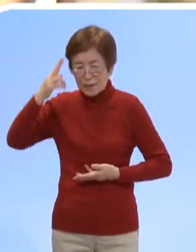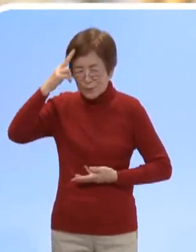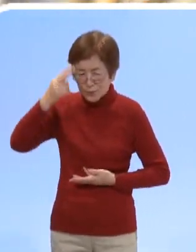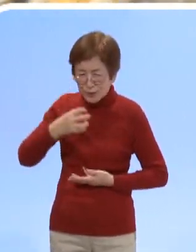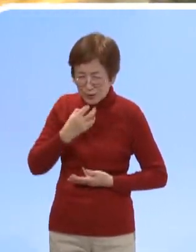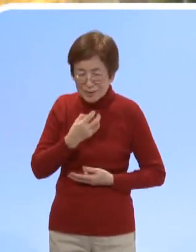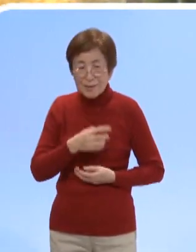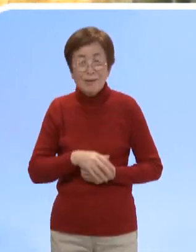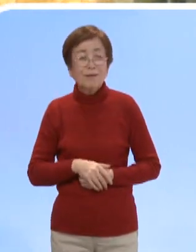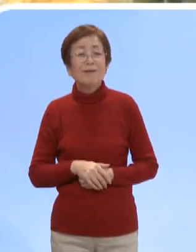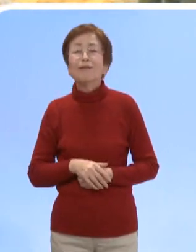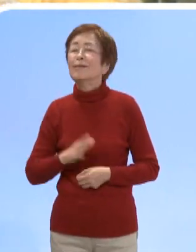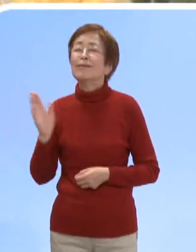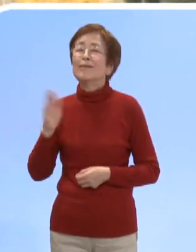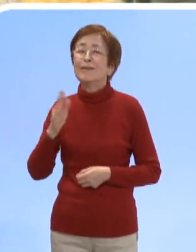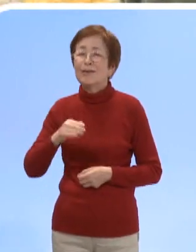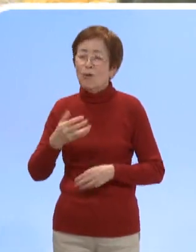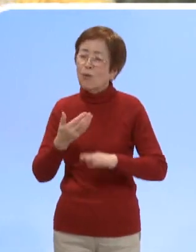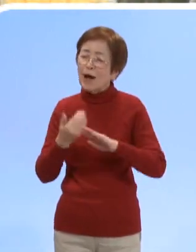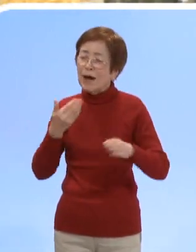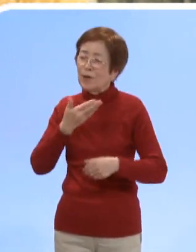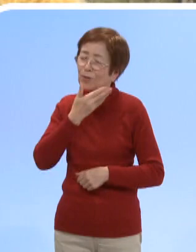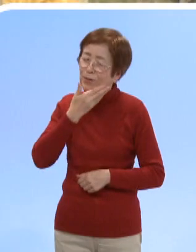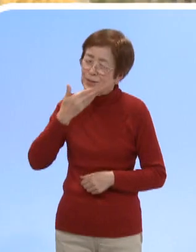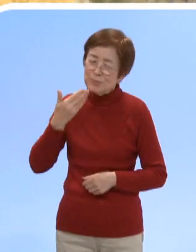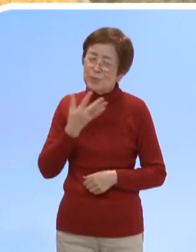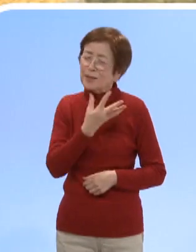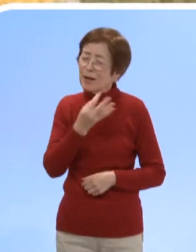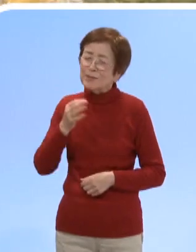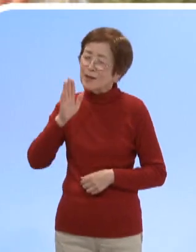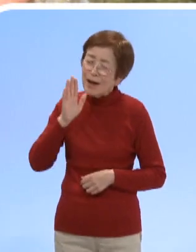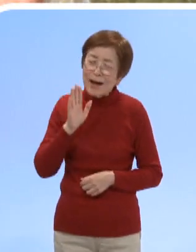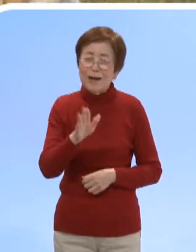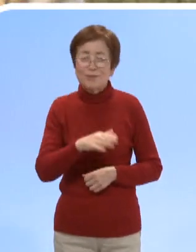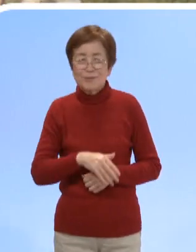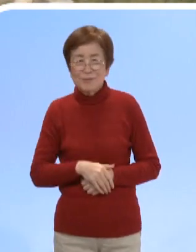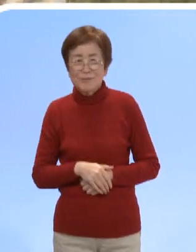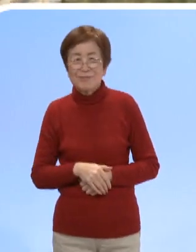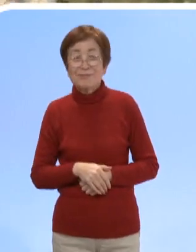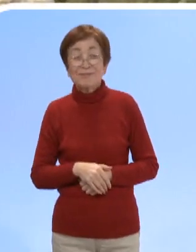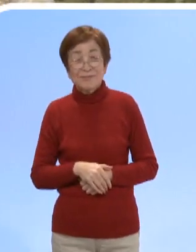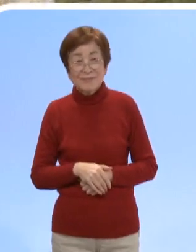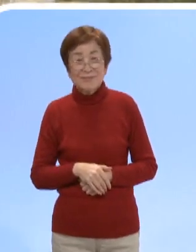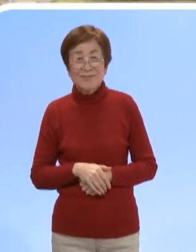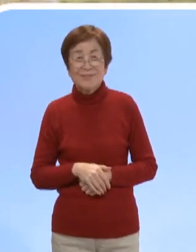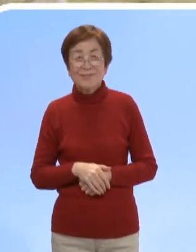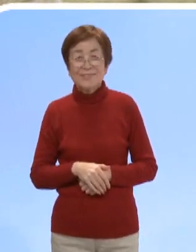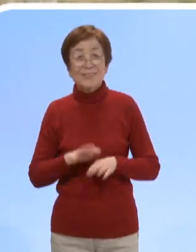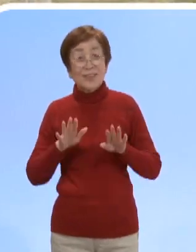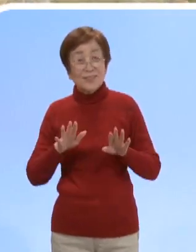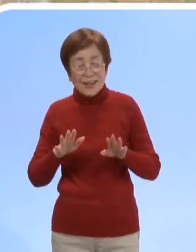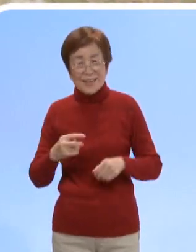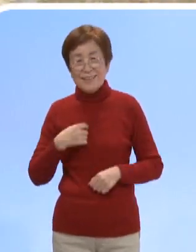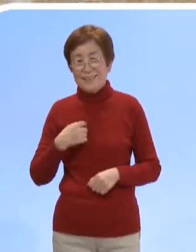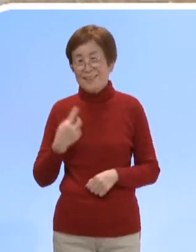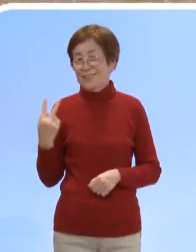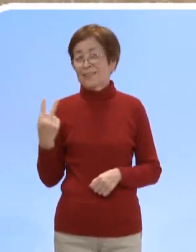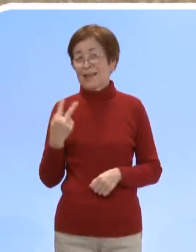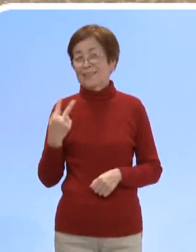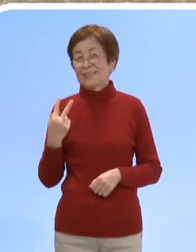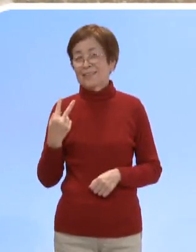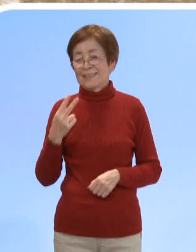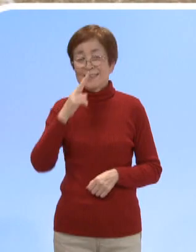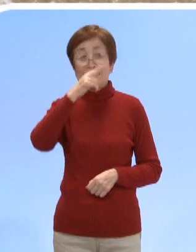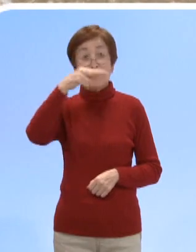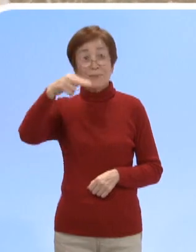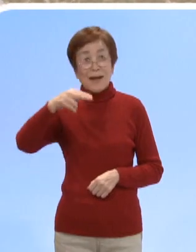栗黒豆、 それもあるけど、他にもたくさんの美味しいもの、そして楽しいところがあるんですよ。 そうなんや。 ということで今日は私たち2人が